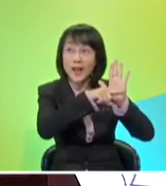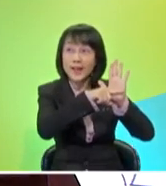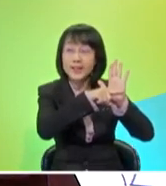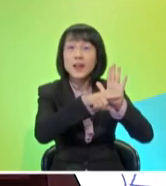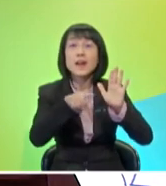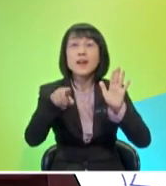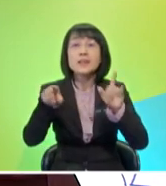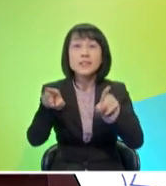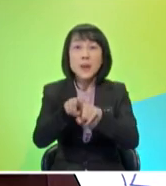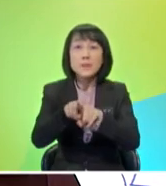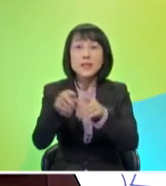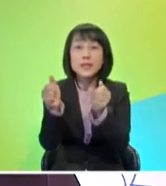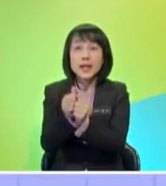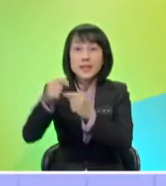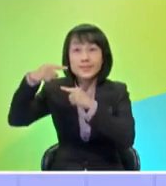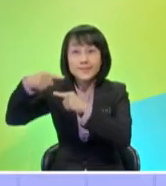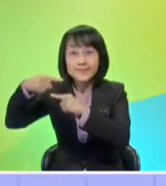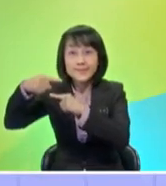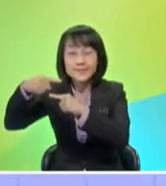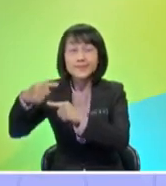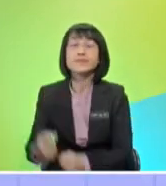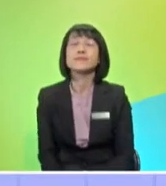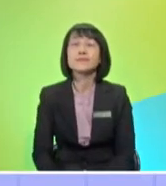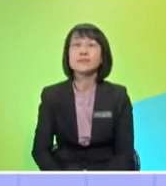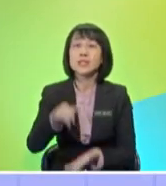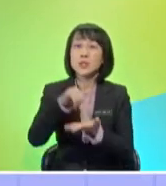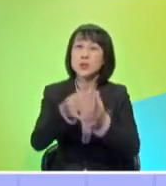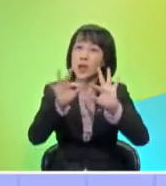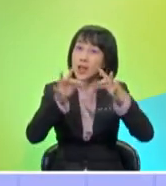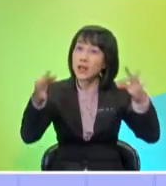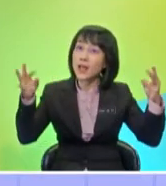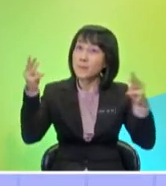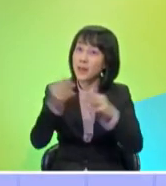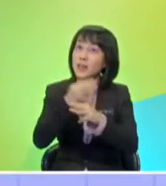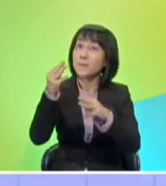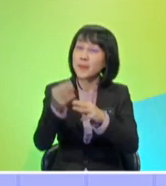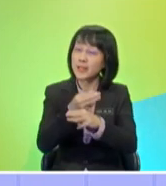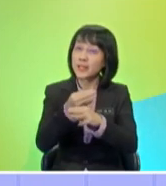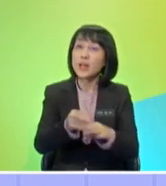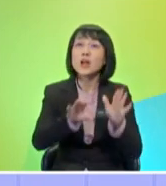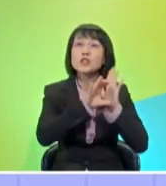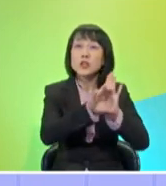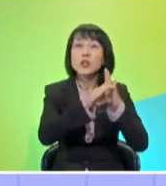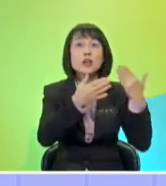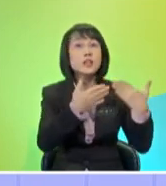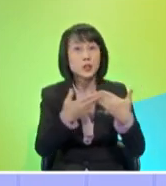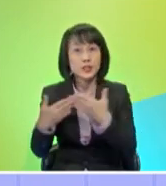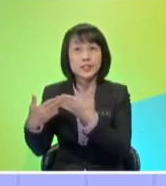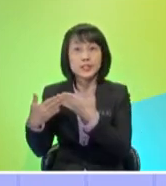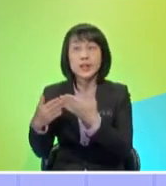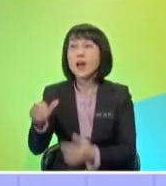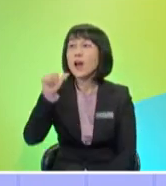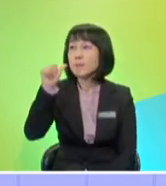sama dengan, itu adalah ayat matematik. Okey, kita tengok contoh yang berikutnya. Amira